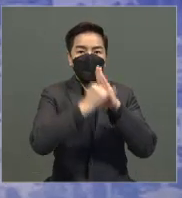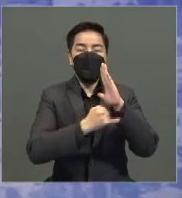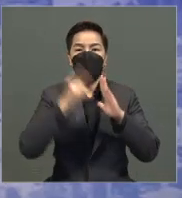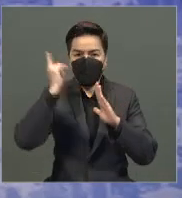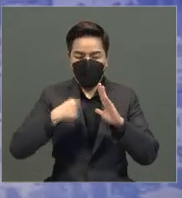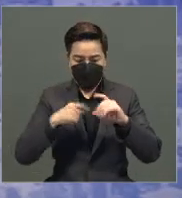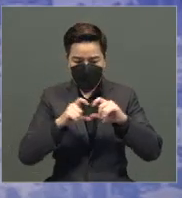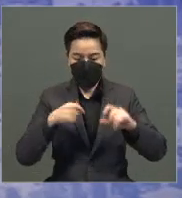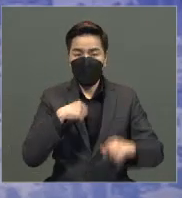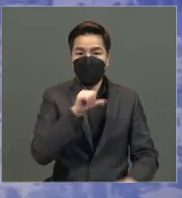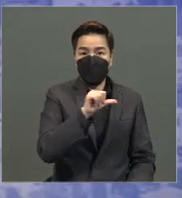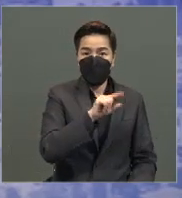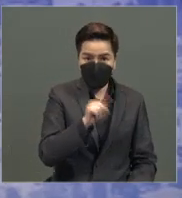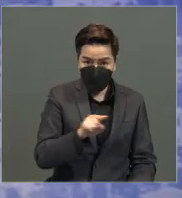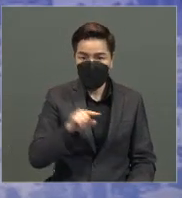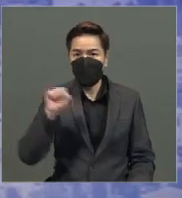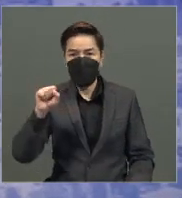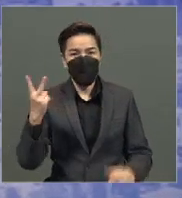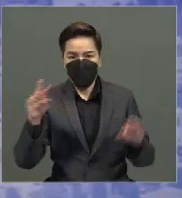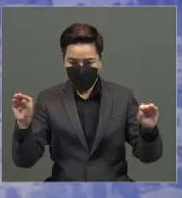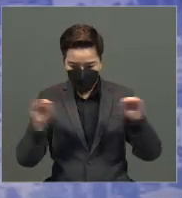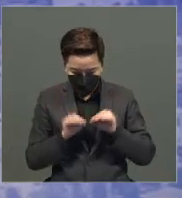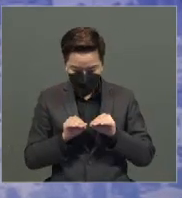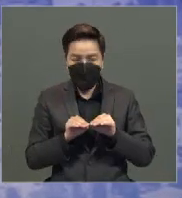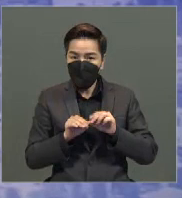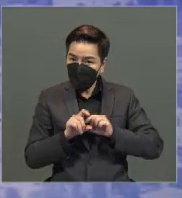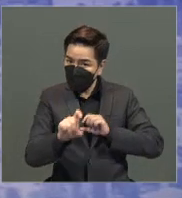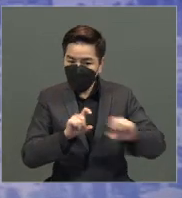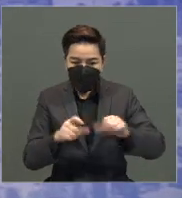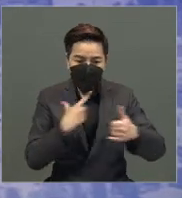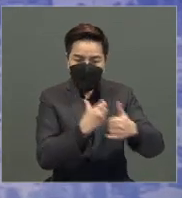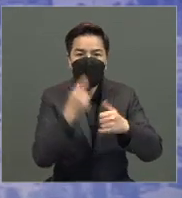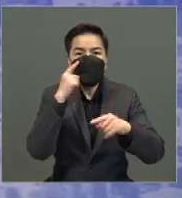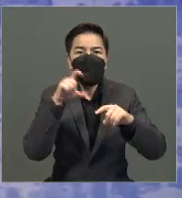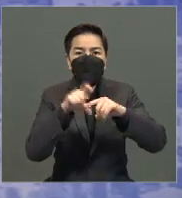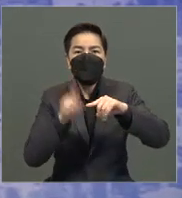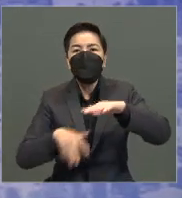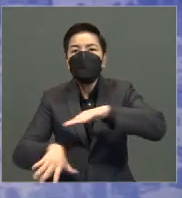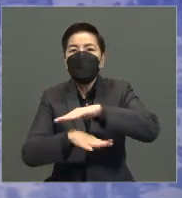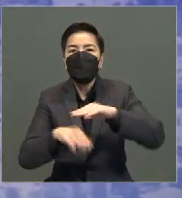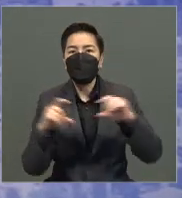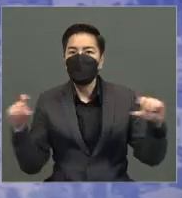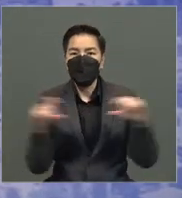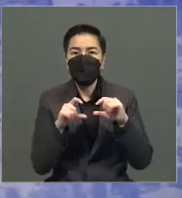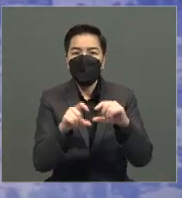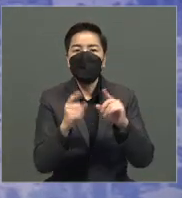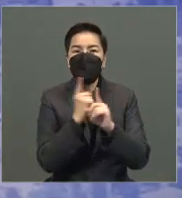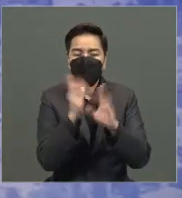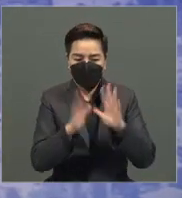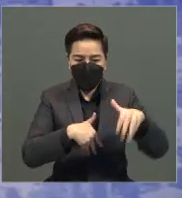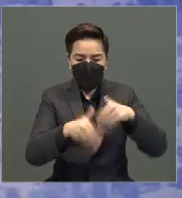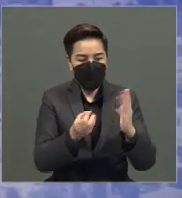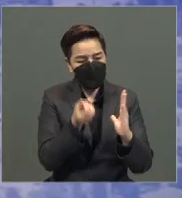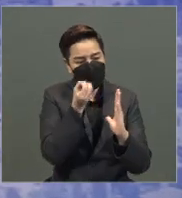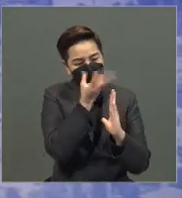คซีนทั้งแอสตราเซเนกาและซิโนแวคเพื่อบริการพี่น้องประชาชนเฉลี่ยเป็นพื้นฐานตามจำนวนประชากร